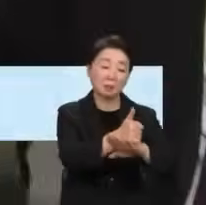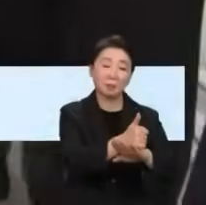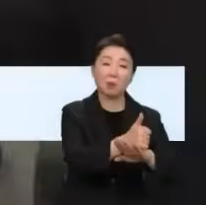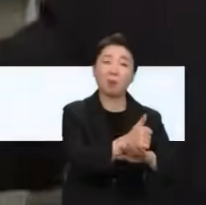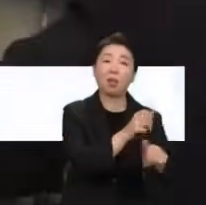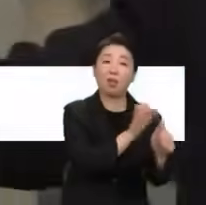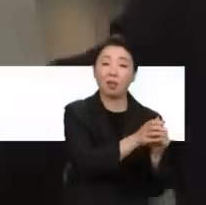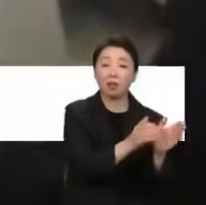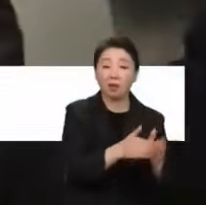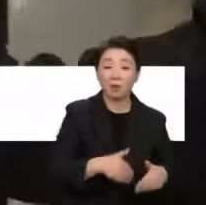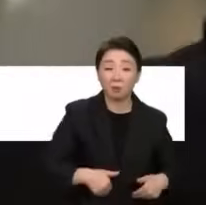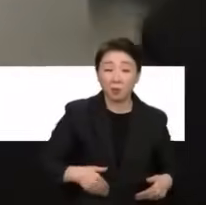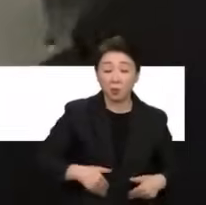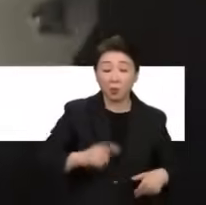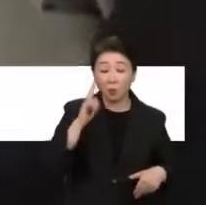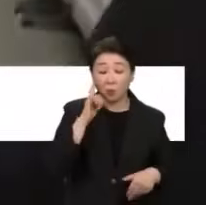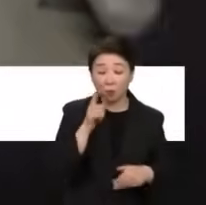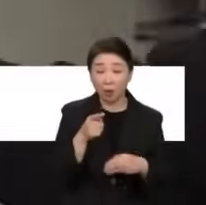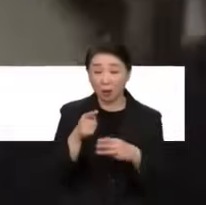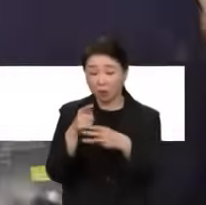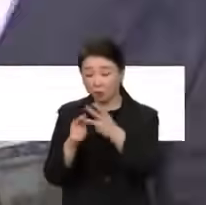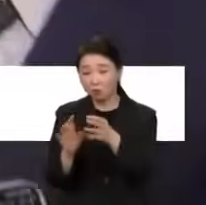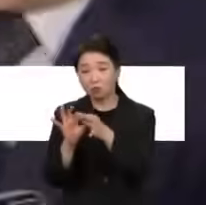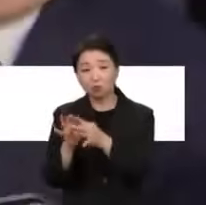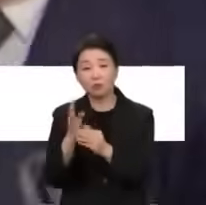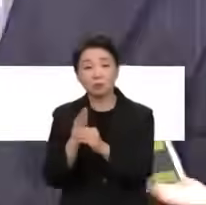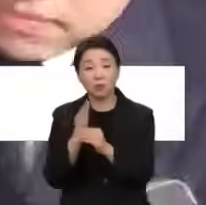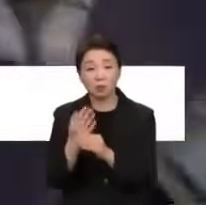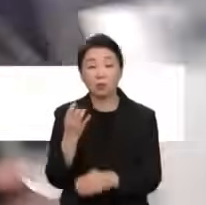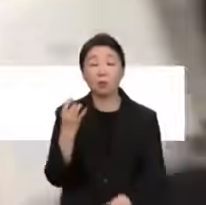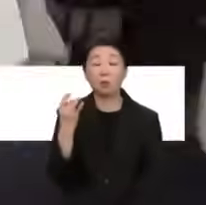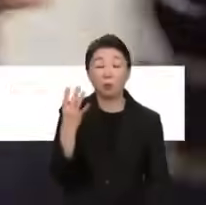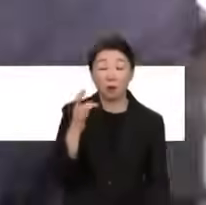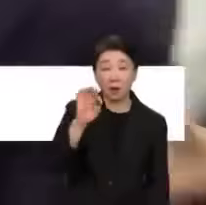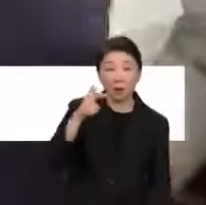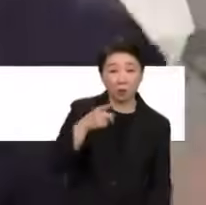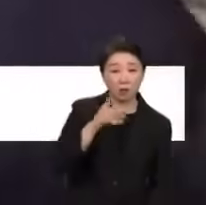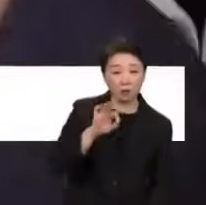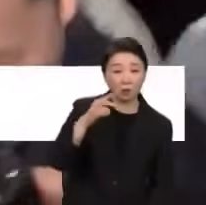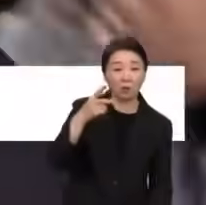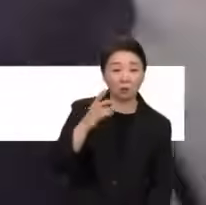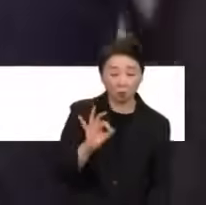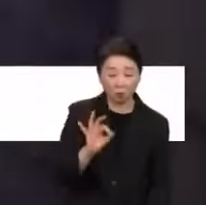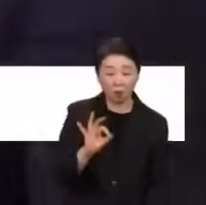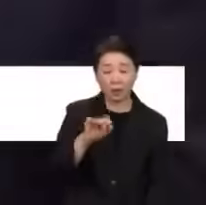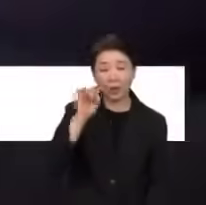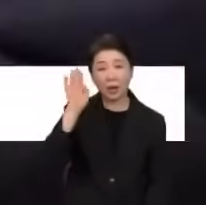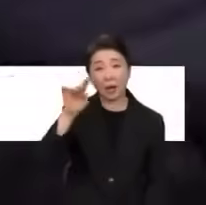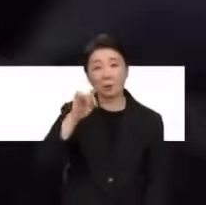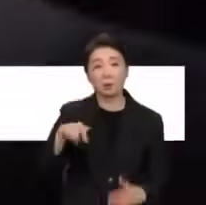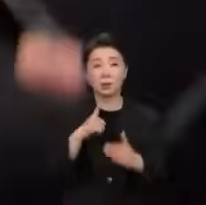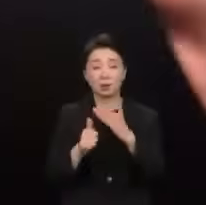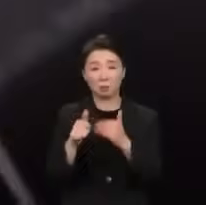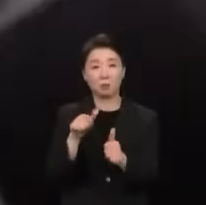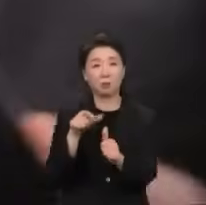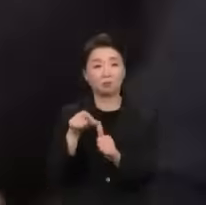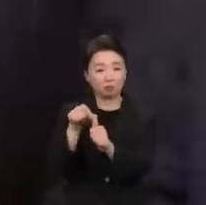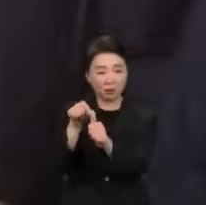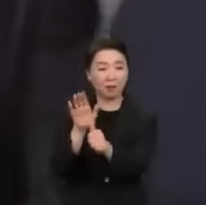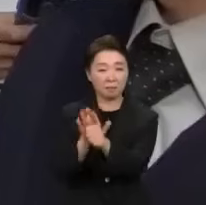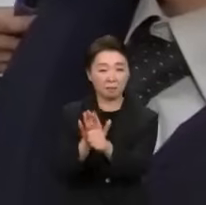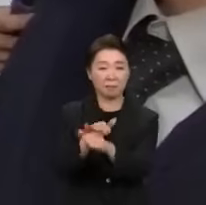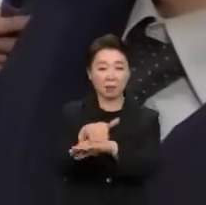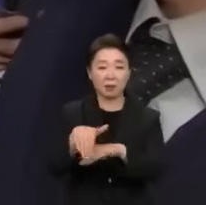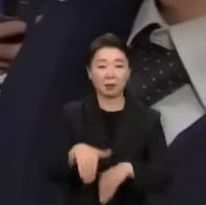중심으로 중진 의원들은 오늘 오전 원조 윤핵관이라고 불리는 권성동 의원을 차기 원내대표로 추대하는 데 의견을